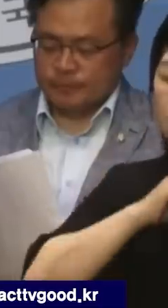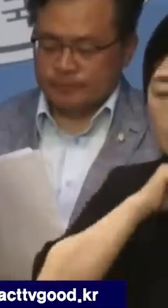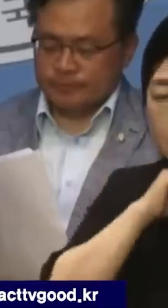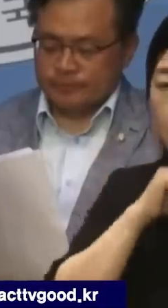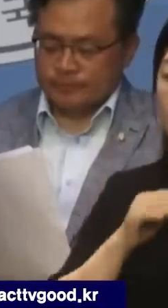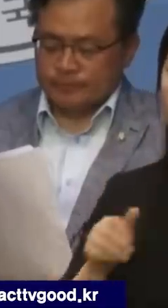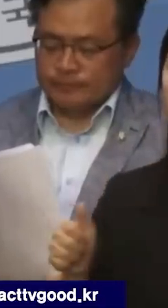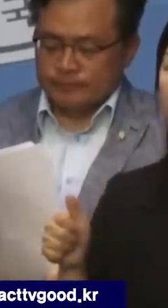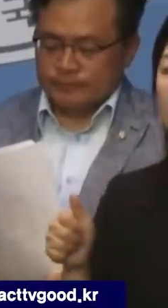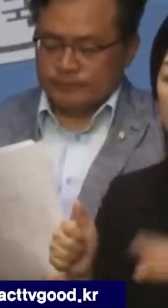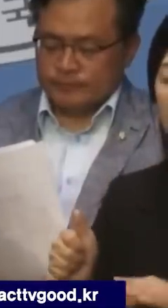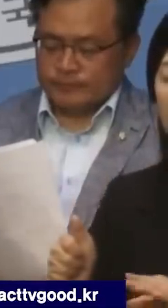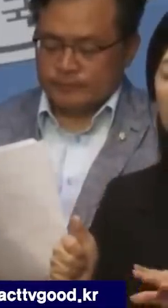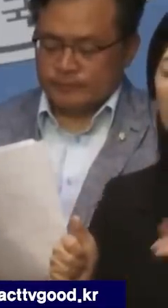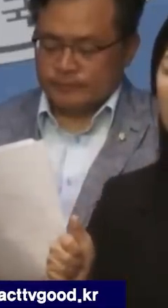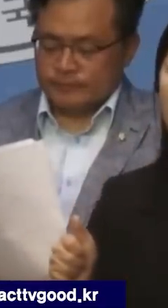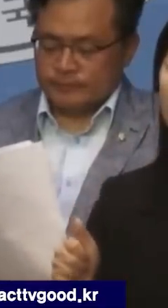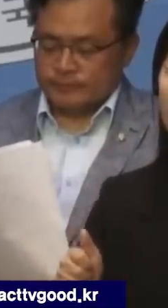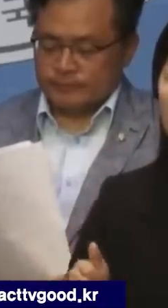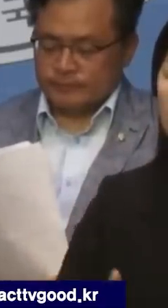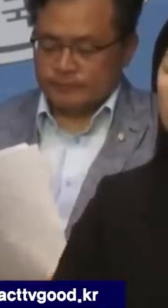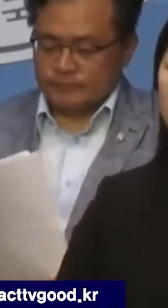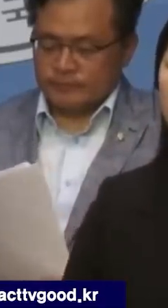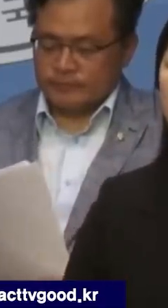기다려달라고 얘기해야 되는 거 아닙니까?